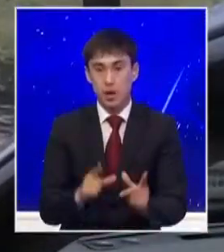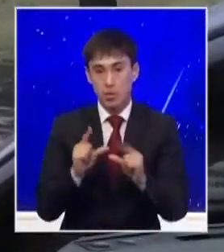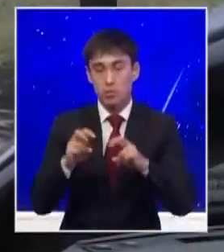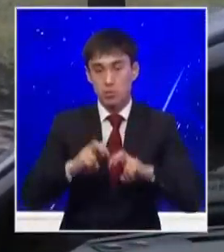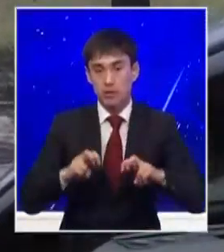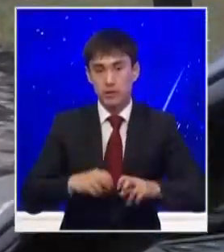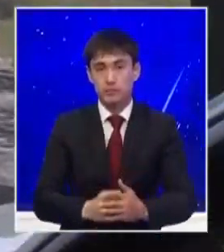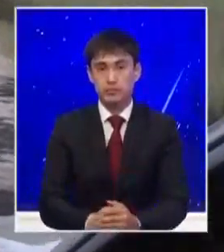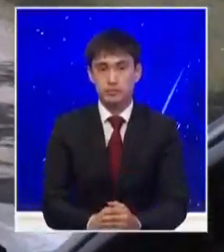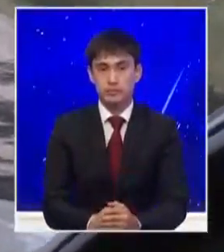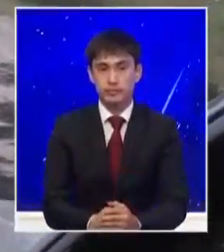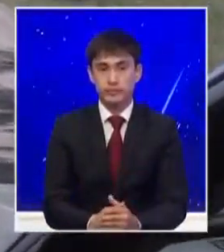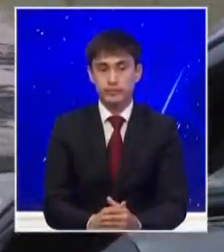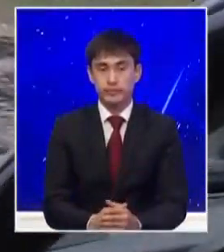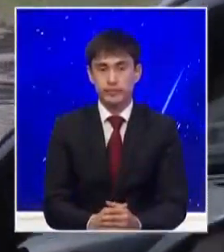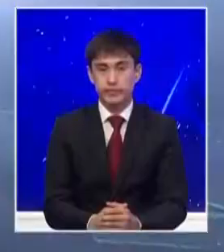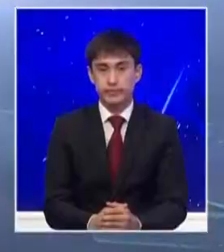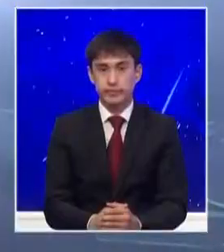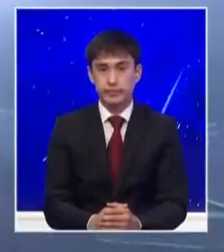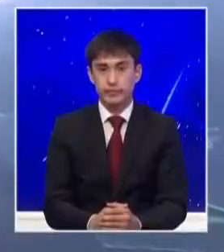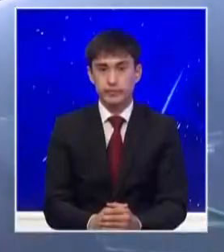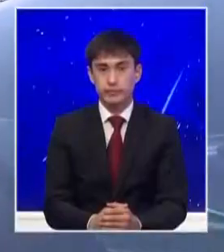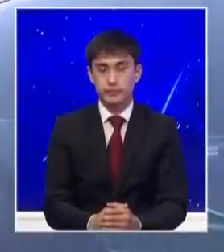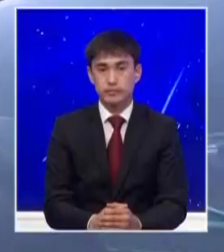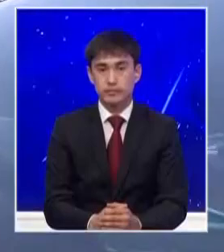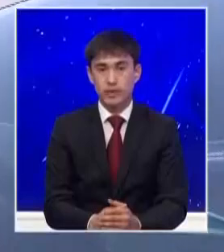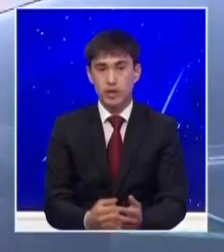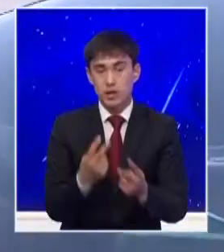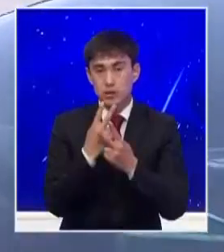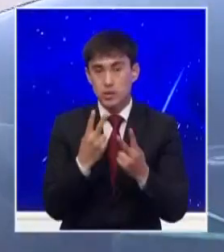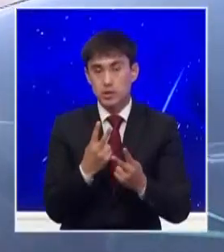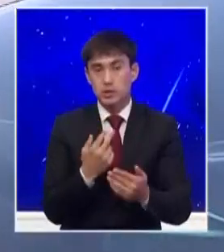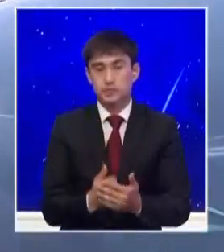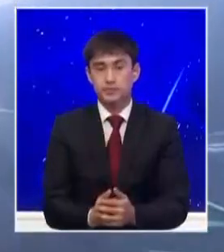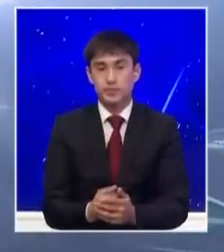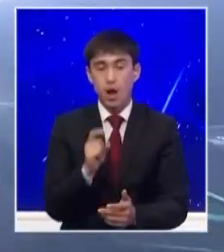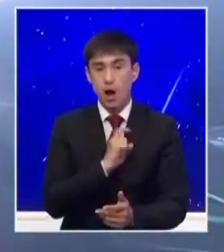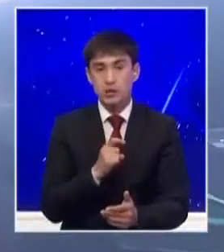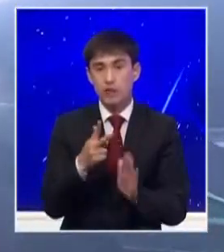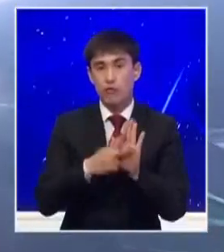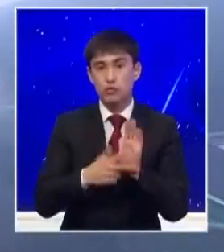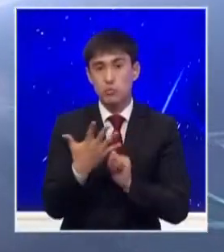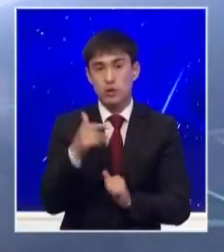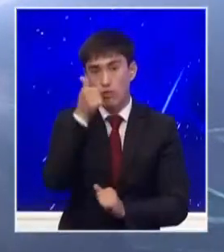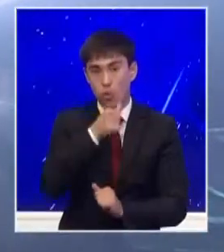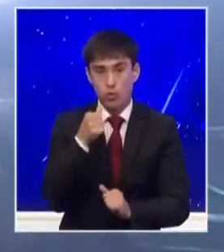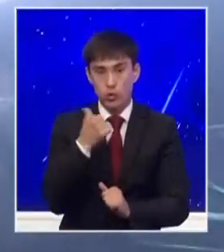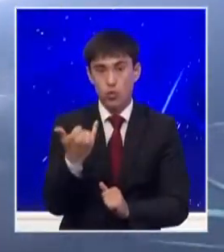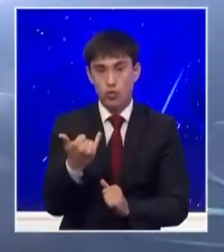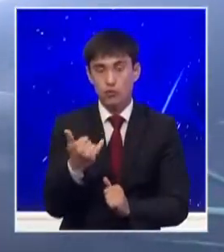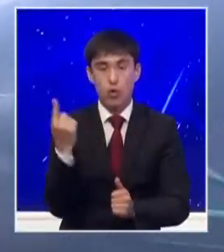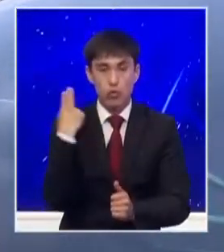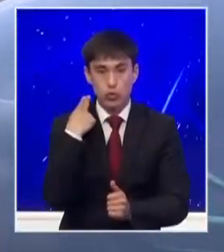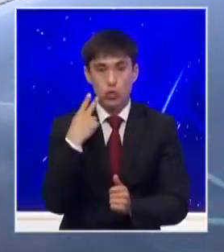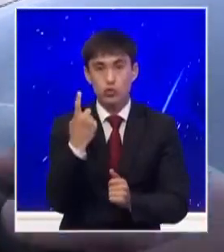проверим. Пойдемте. Так, смотрите. Хозяин 85-го года, да? У него долг